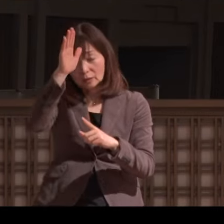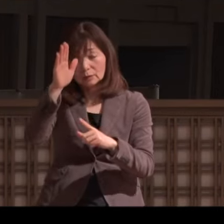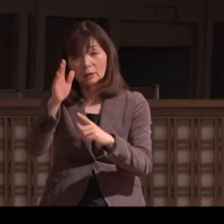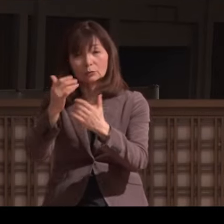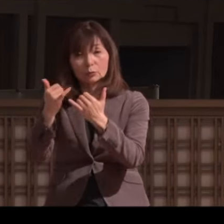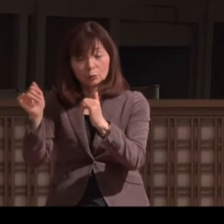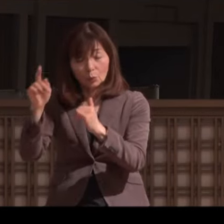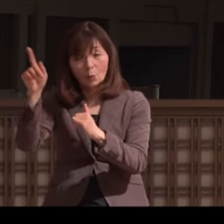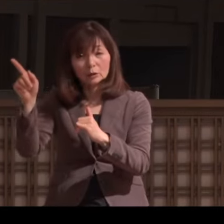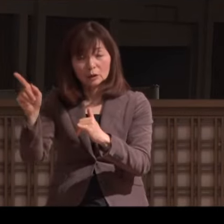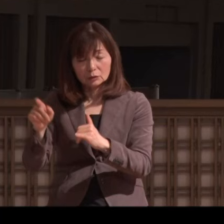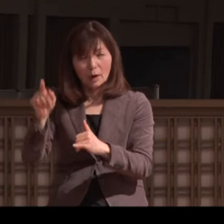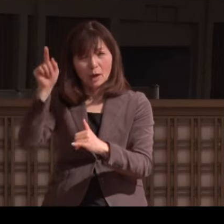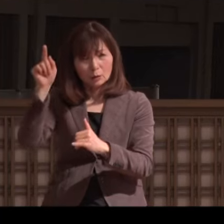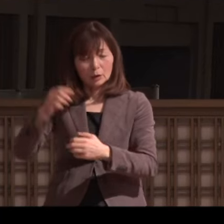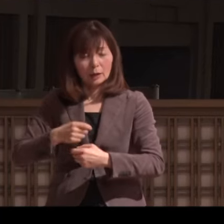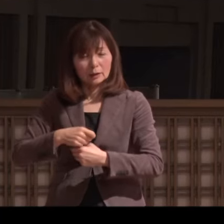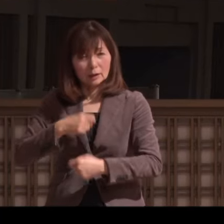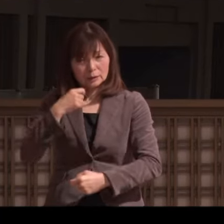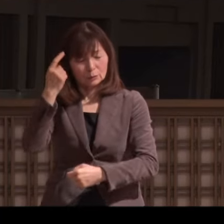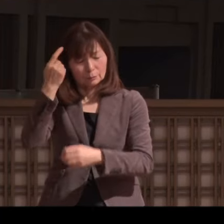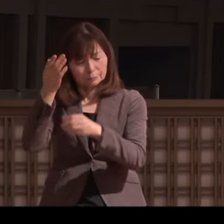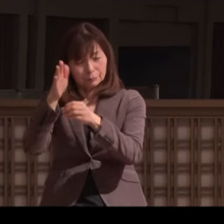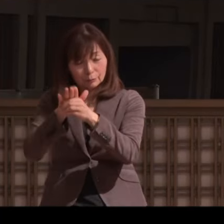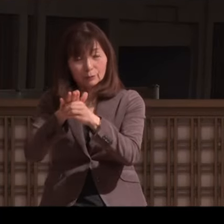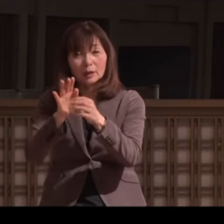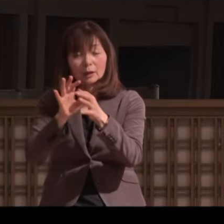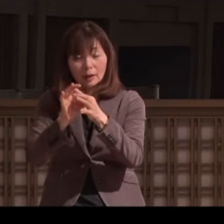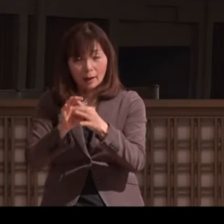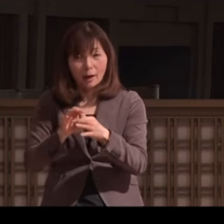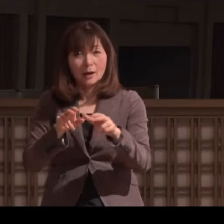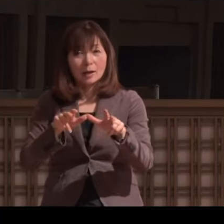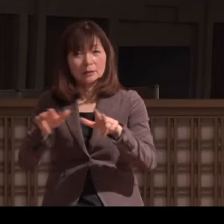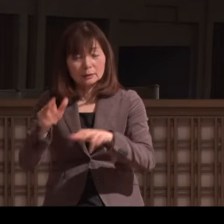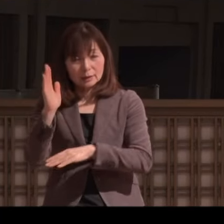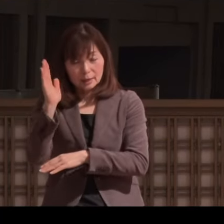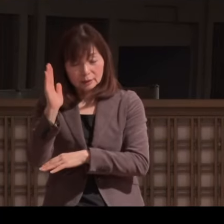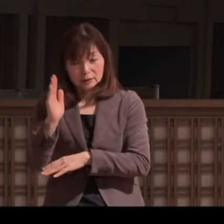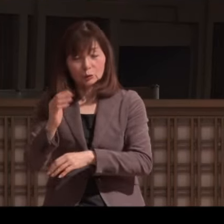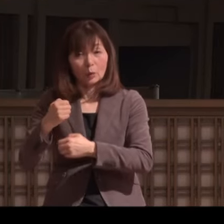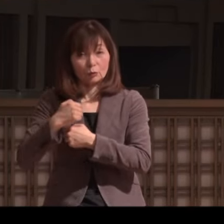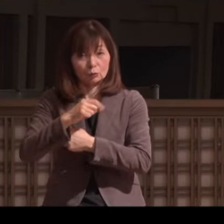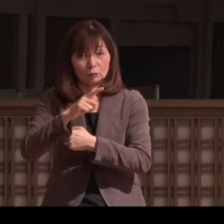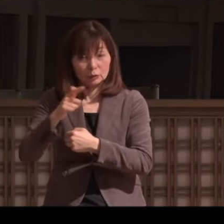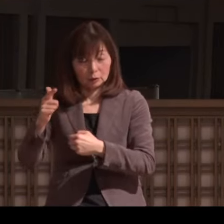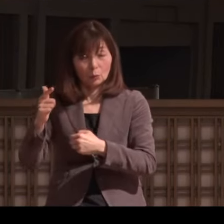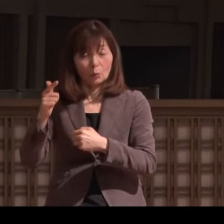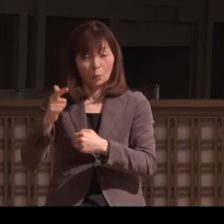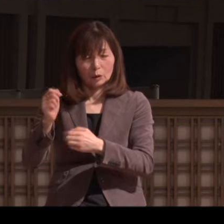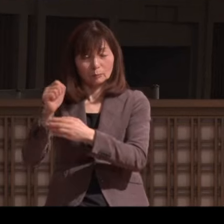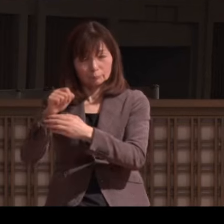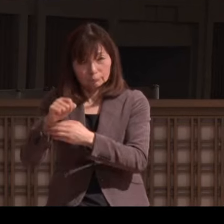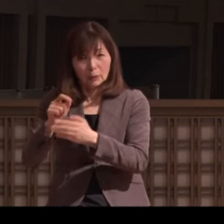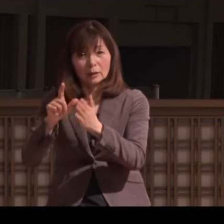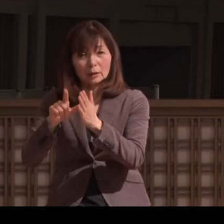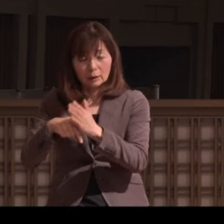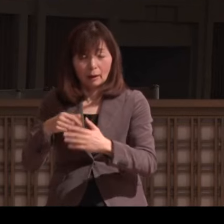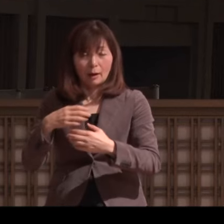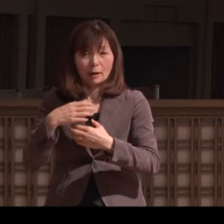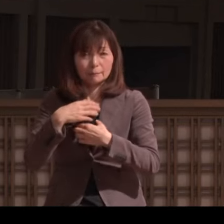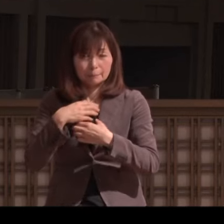ちゃってるんでそれをヒュッと政治とか軍事とかに取られちゃうとそうだそうだって言っちゃうっていう危険性があるよと言っ